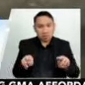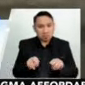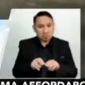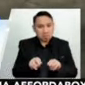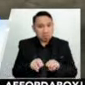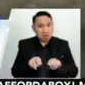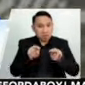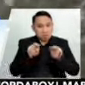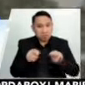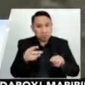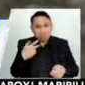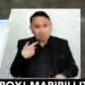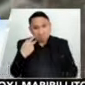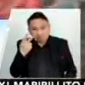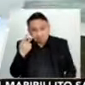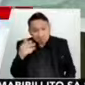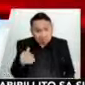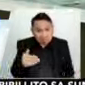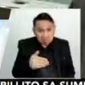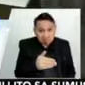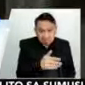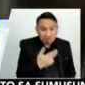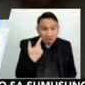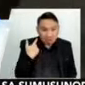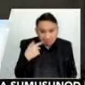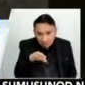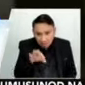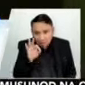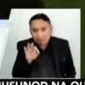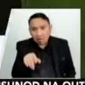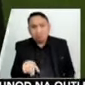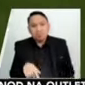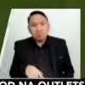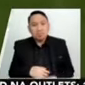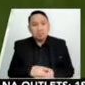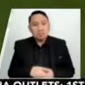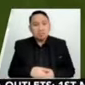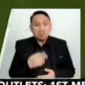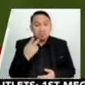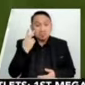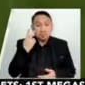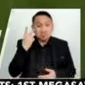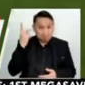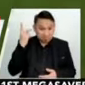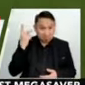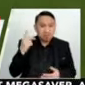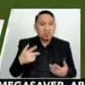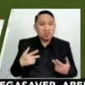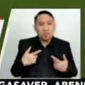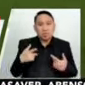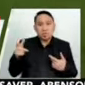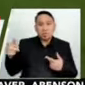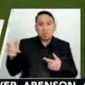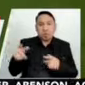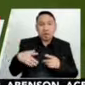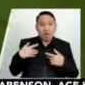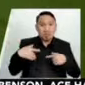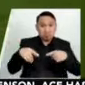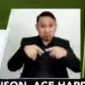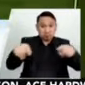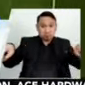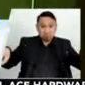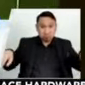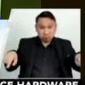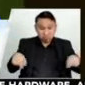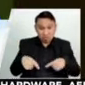ngang nagsisilanguyan sa baha. Kung makikita niyo po, ilang metro lang ang layo ng palaisdaan mula rito sa